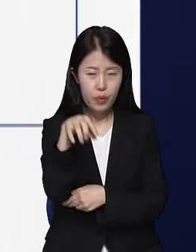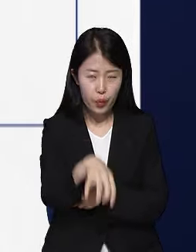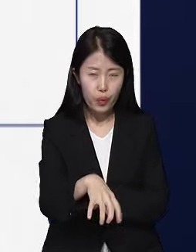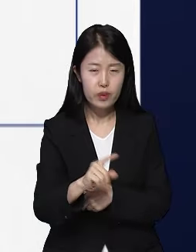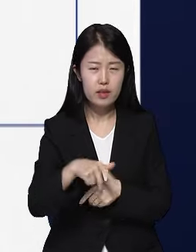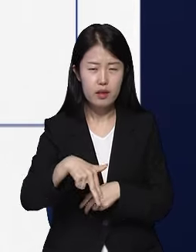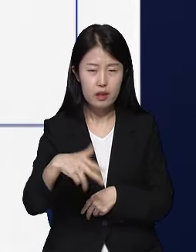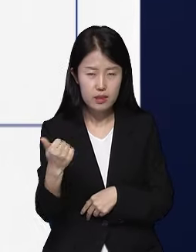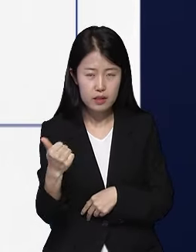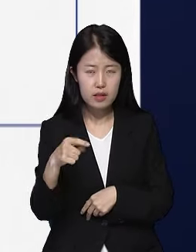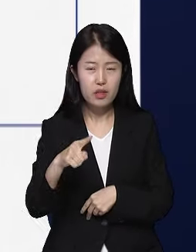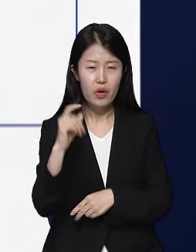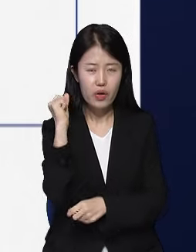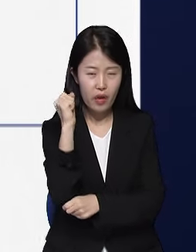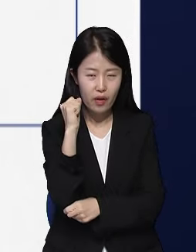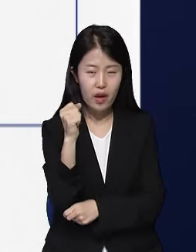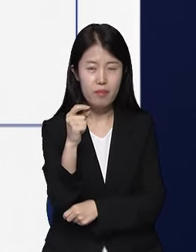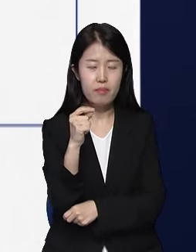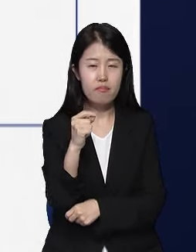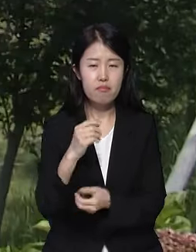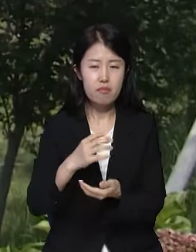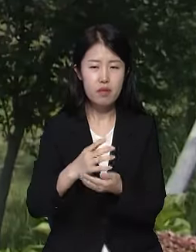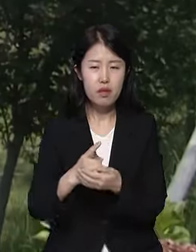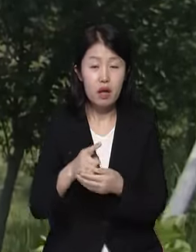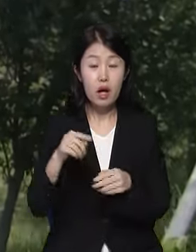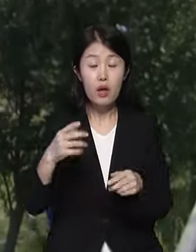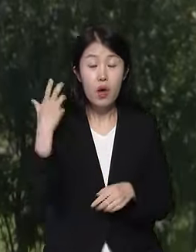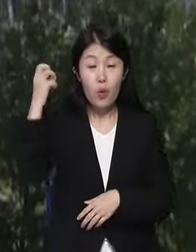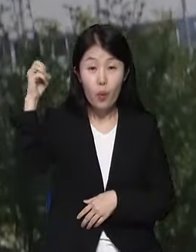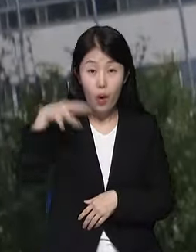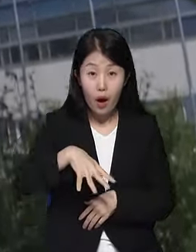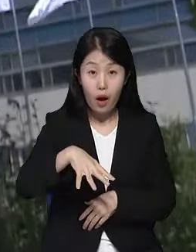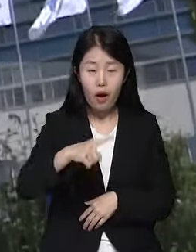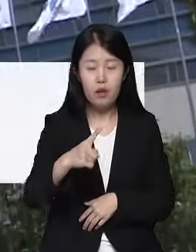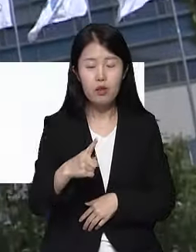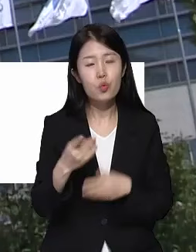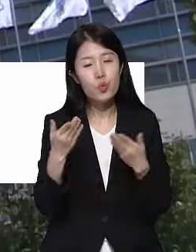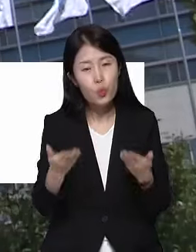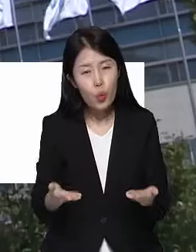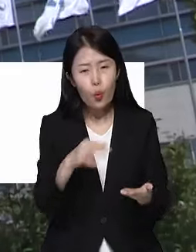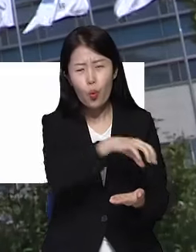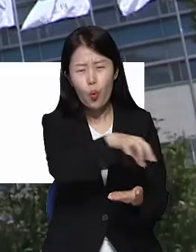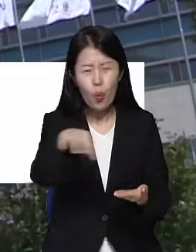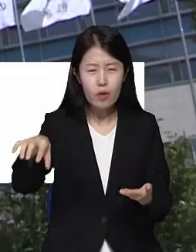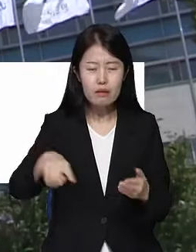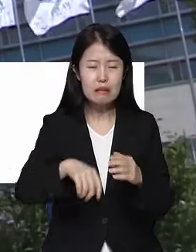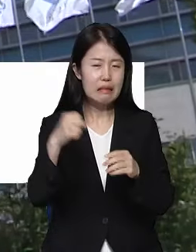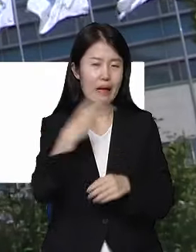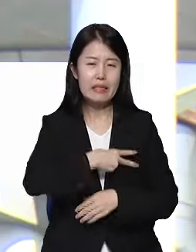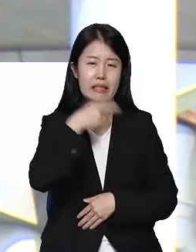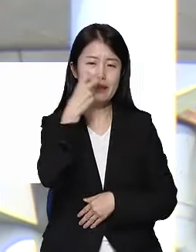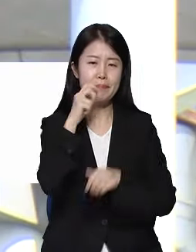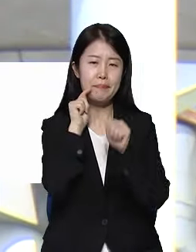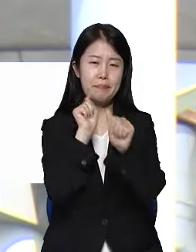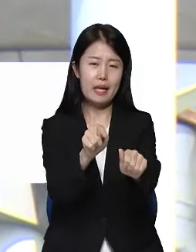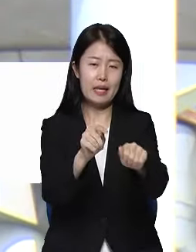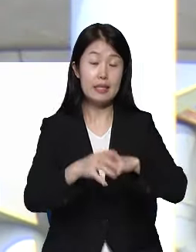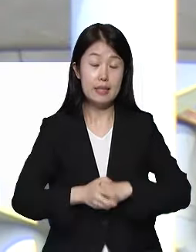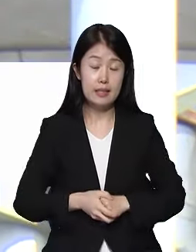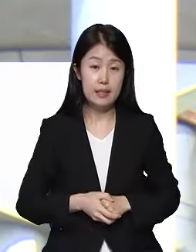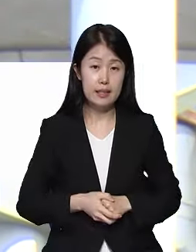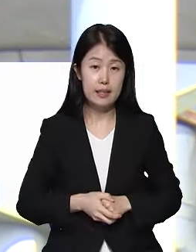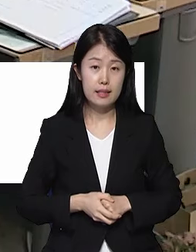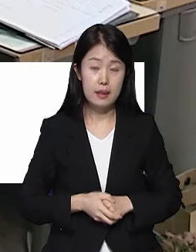수목원, 영광군 다목적 체육관 사업이 재검토 대상이 돼 심사를 다시 받아야 합니다.